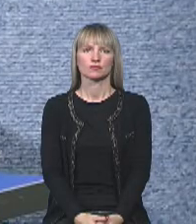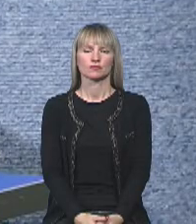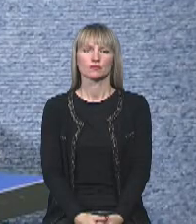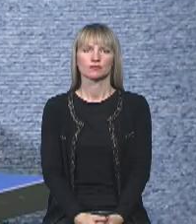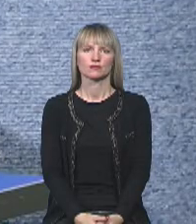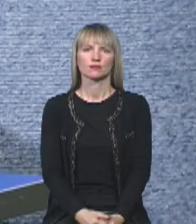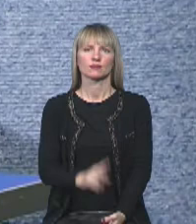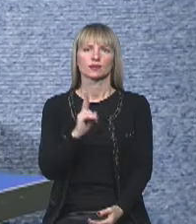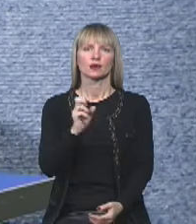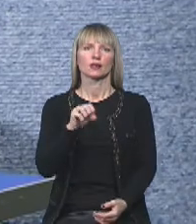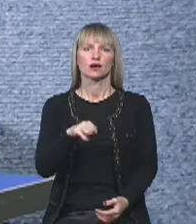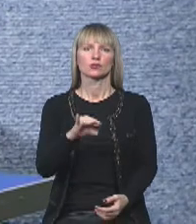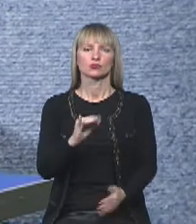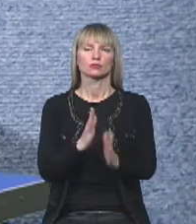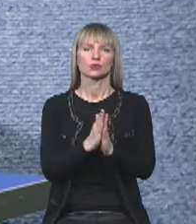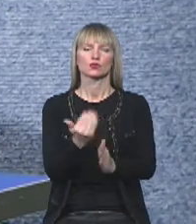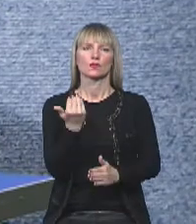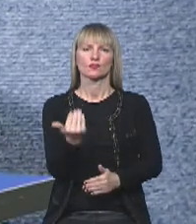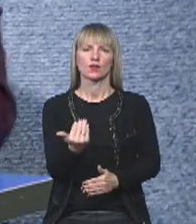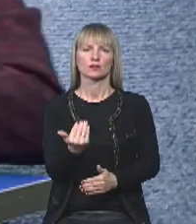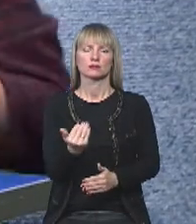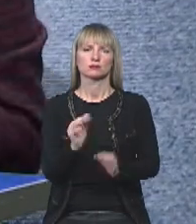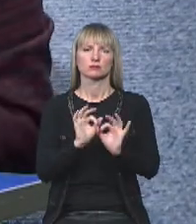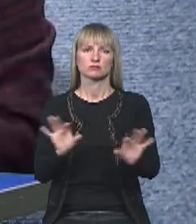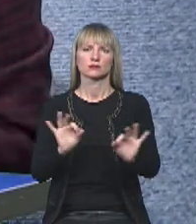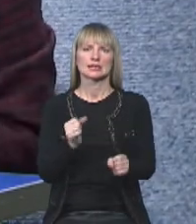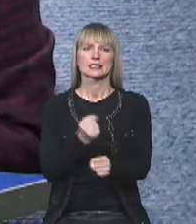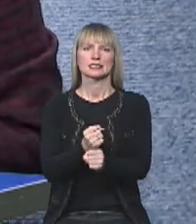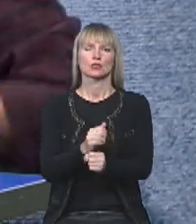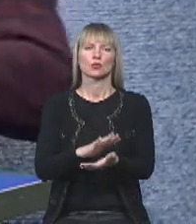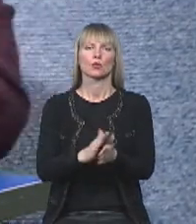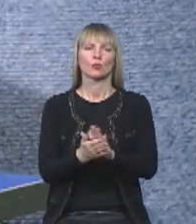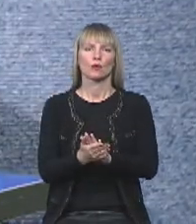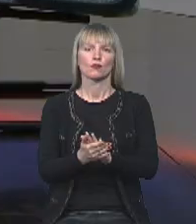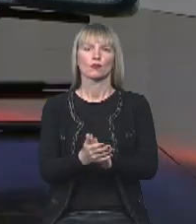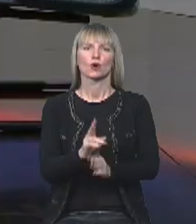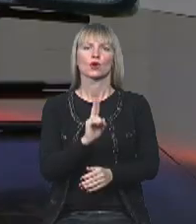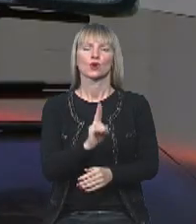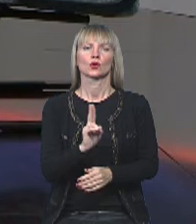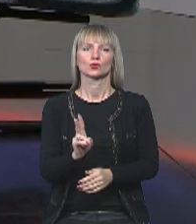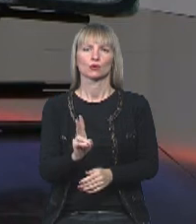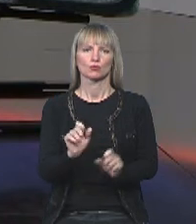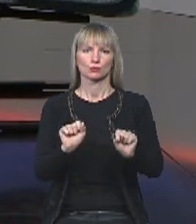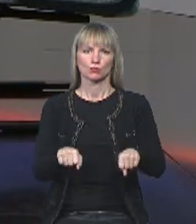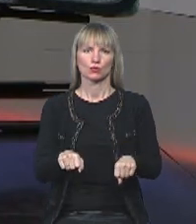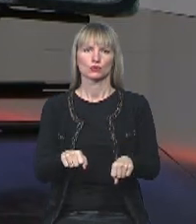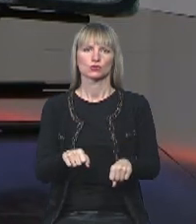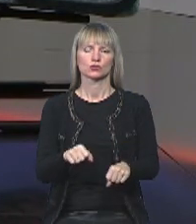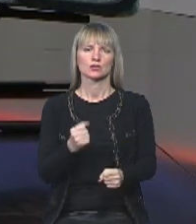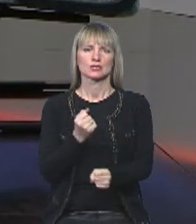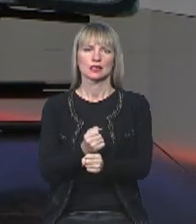Катю, прошу вас насамперед прокоментувати, створіть умови. Отже, хто може і має